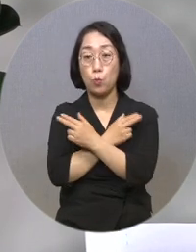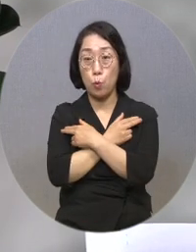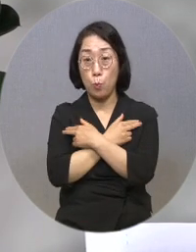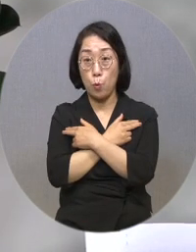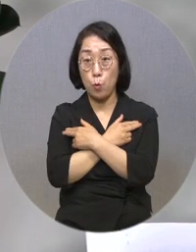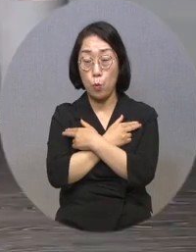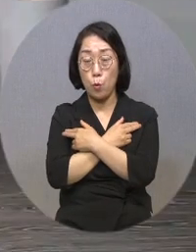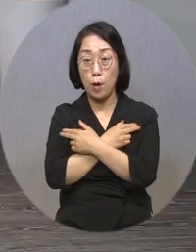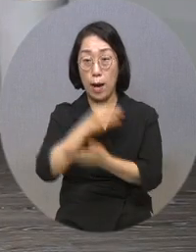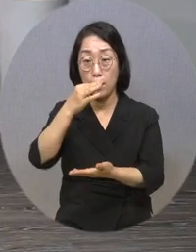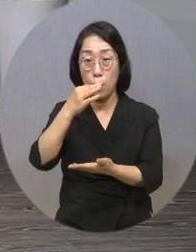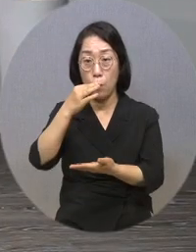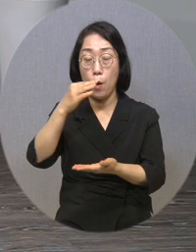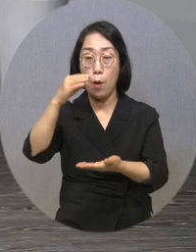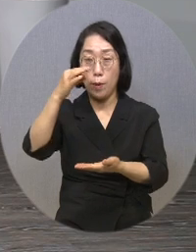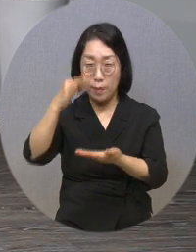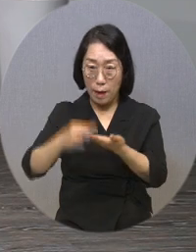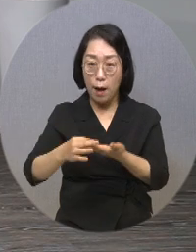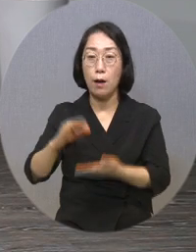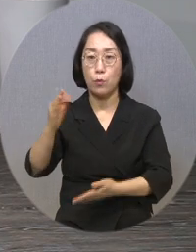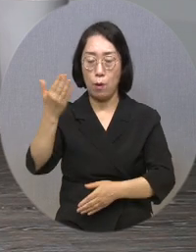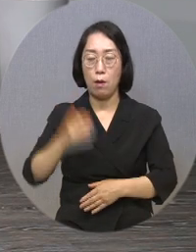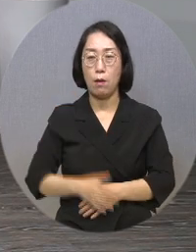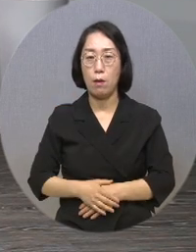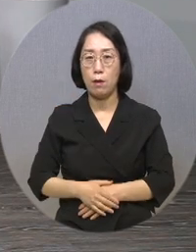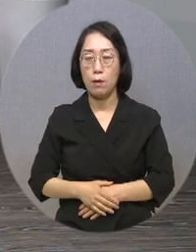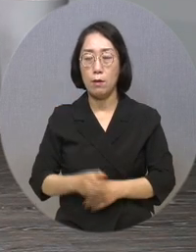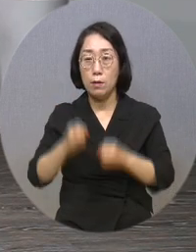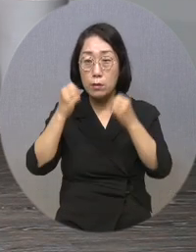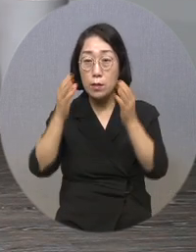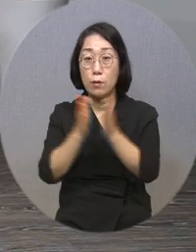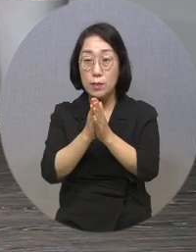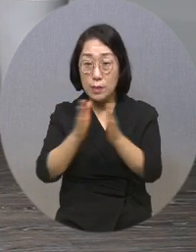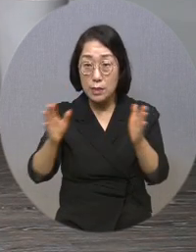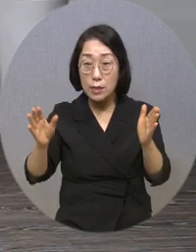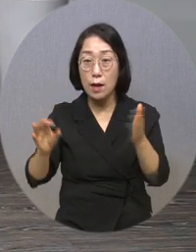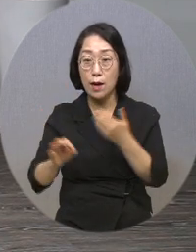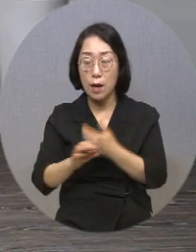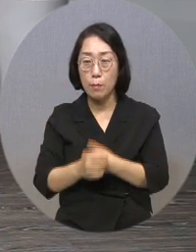특히 신한택 때 되면 아이돌이